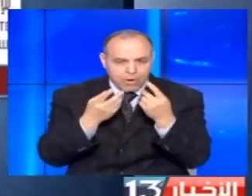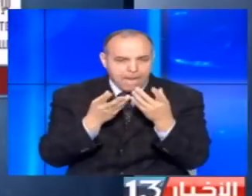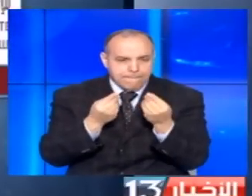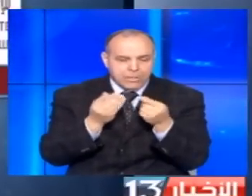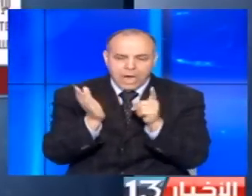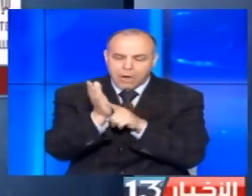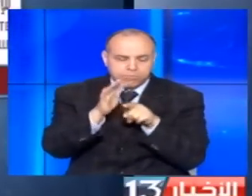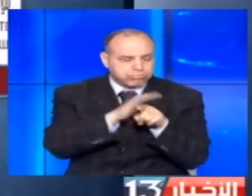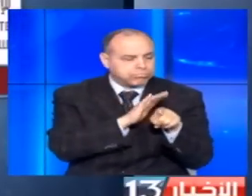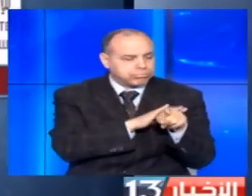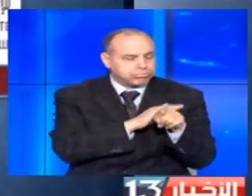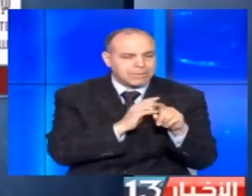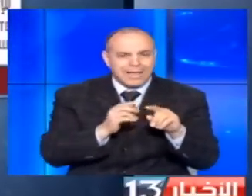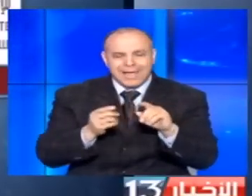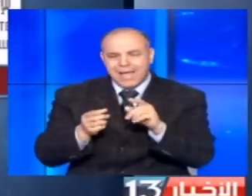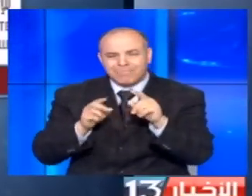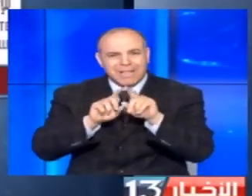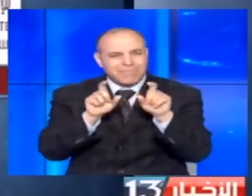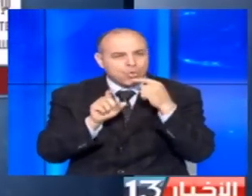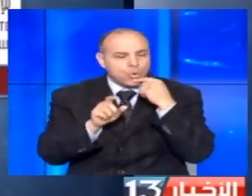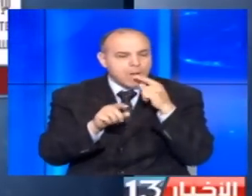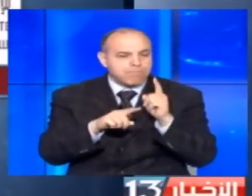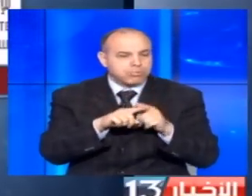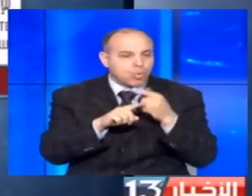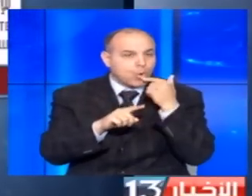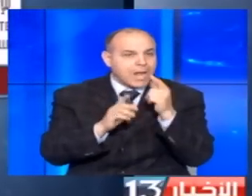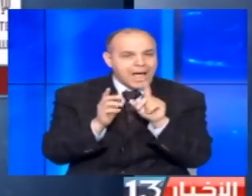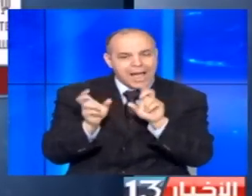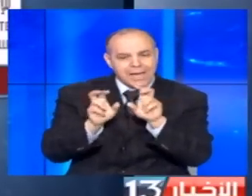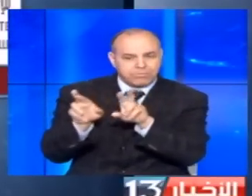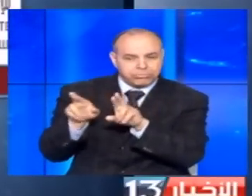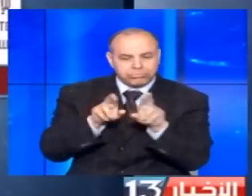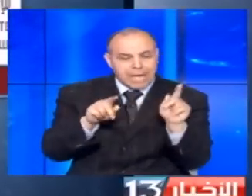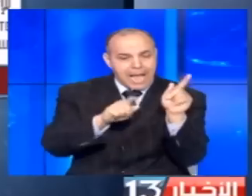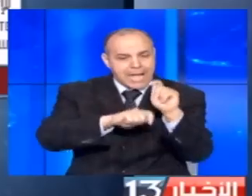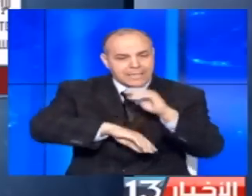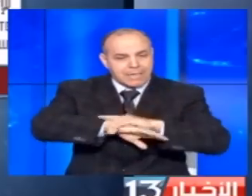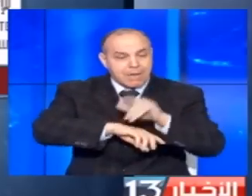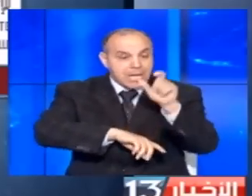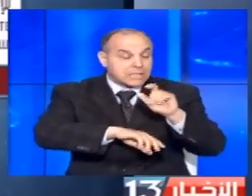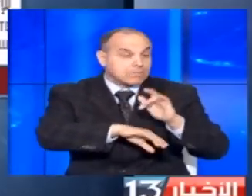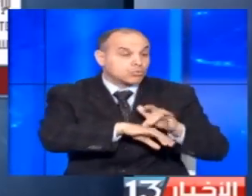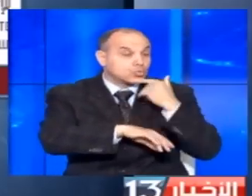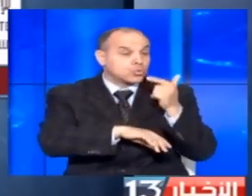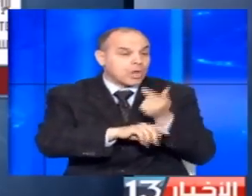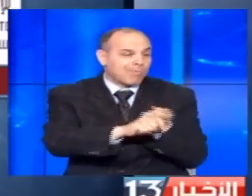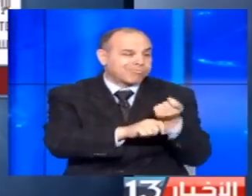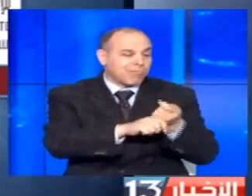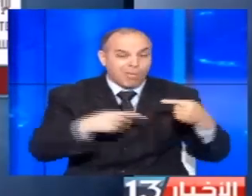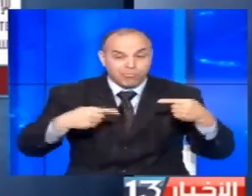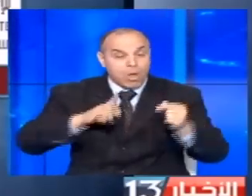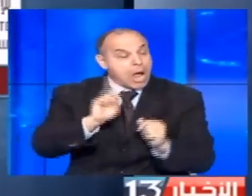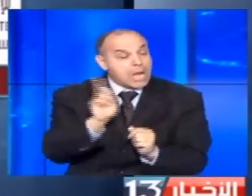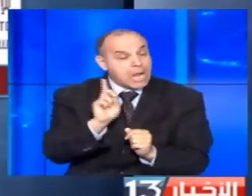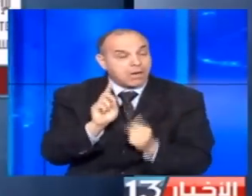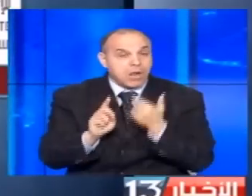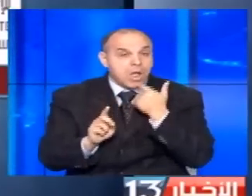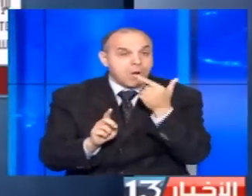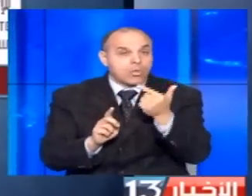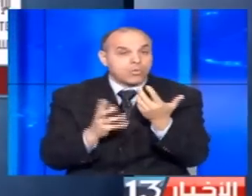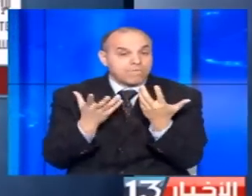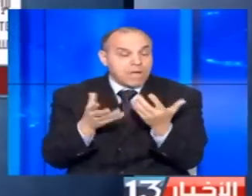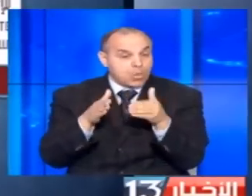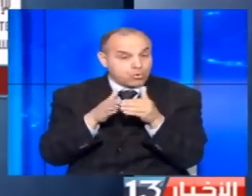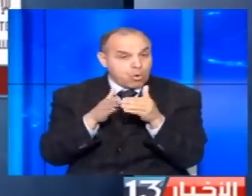خروقات خلال الحلقه اضافه الى عوده القناه الى عدم احترام كرامه الانسان والتحريض على الكراهيه وبث ما